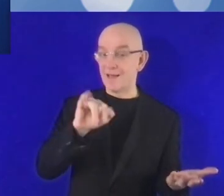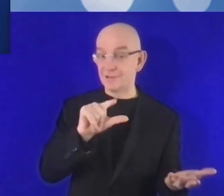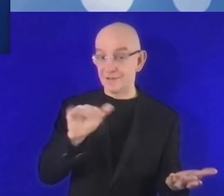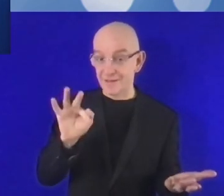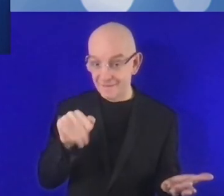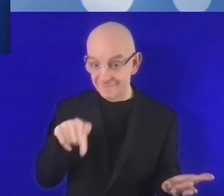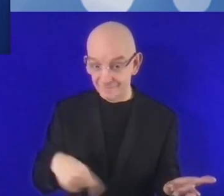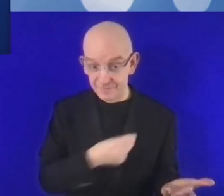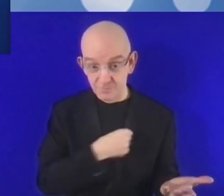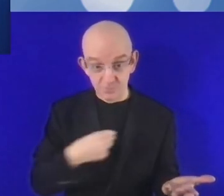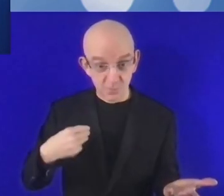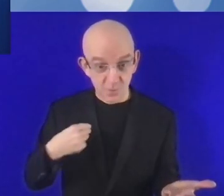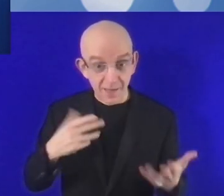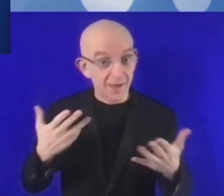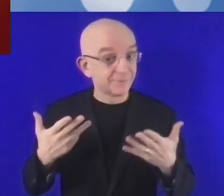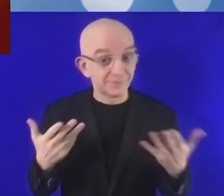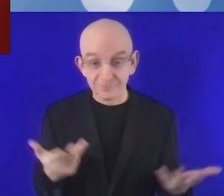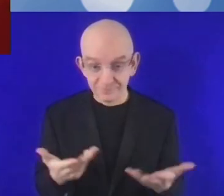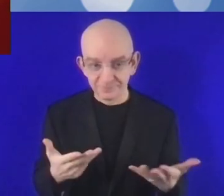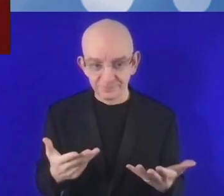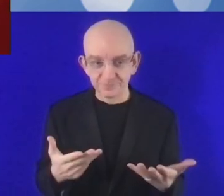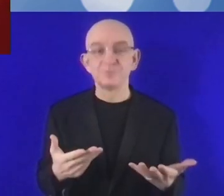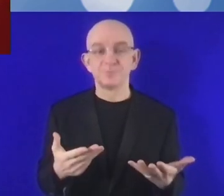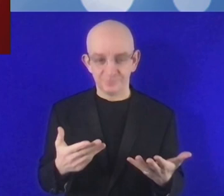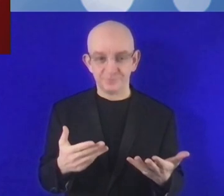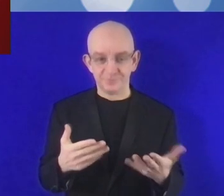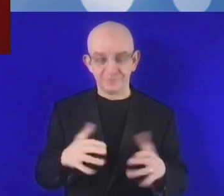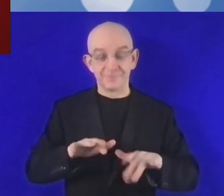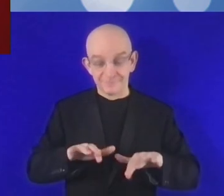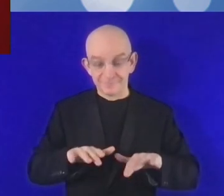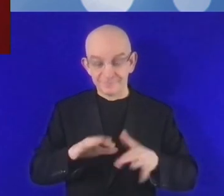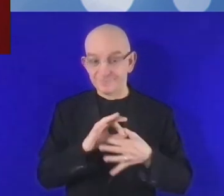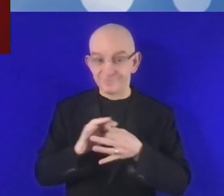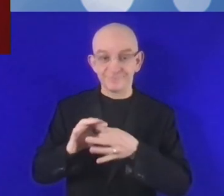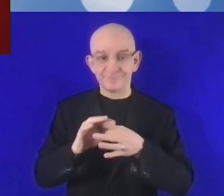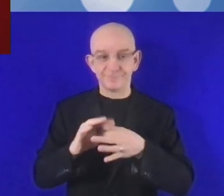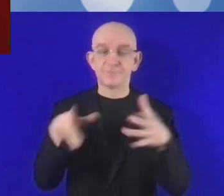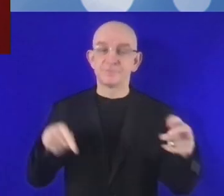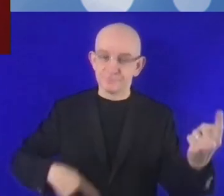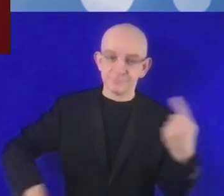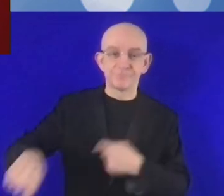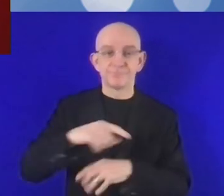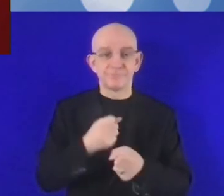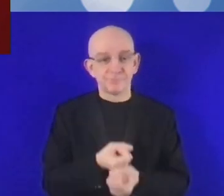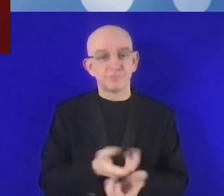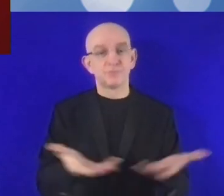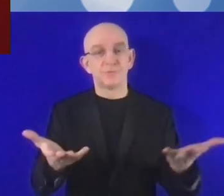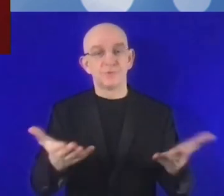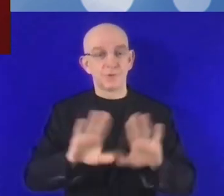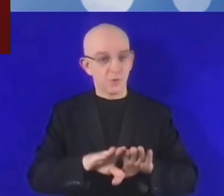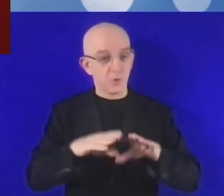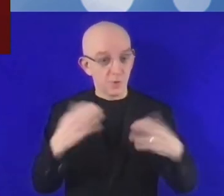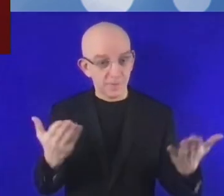лозунгом саммита ИГФ в Польше является объединенный